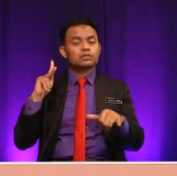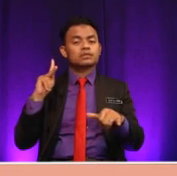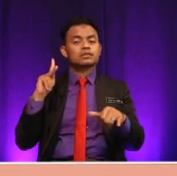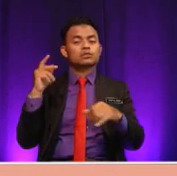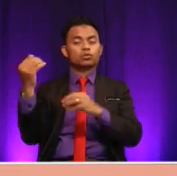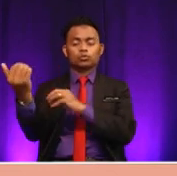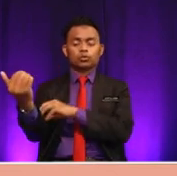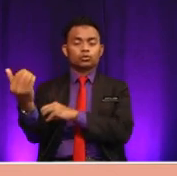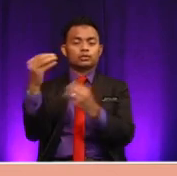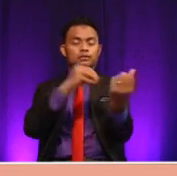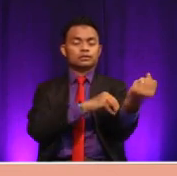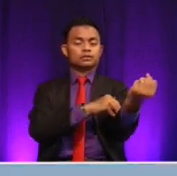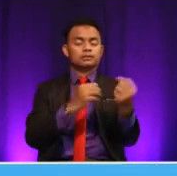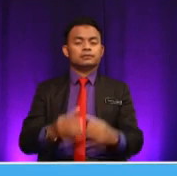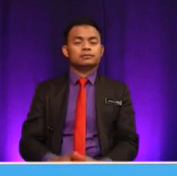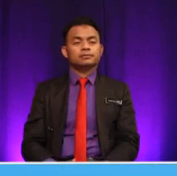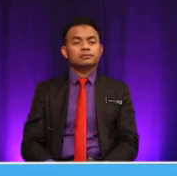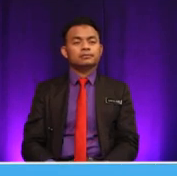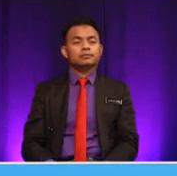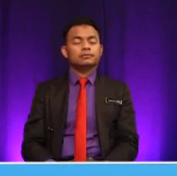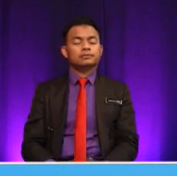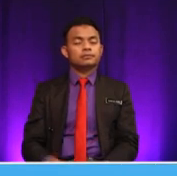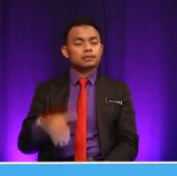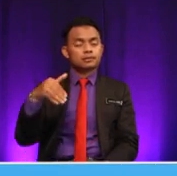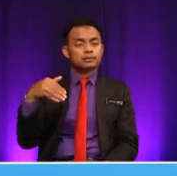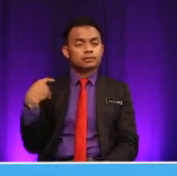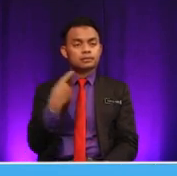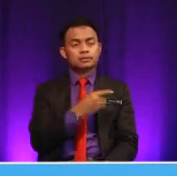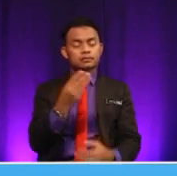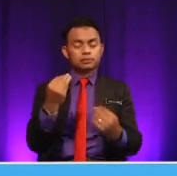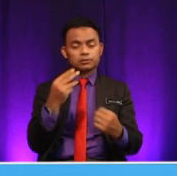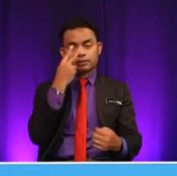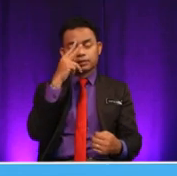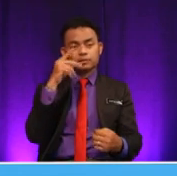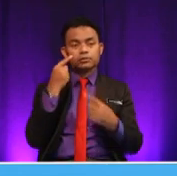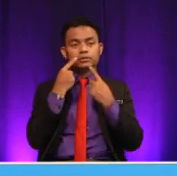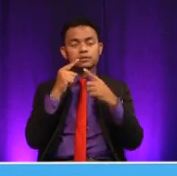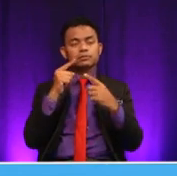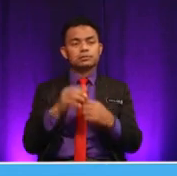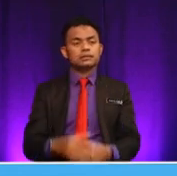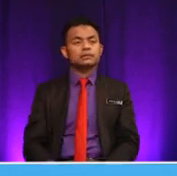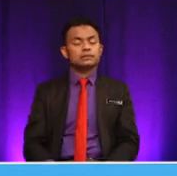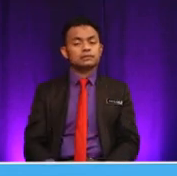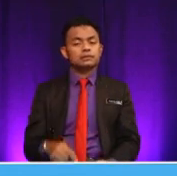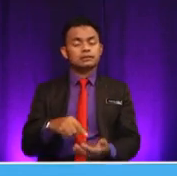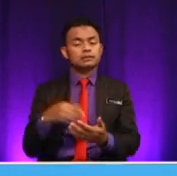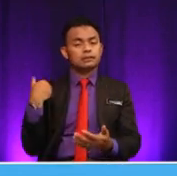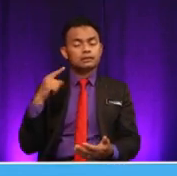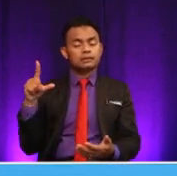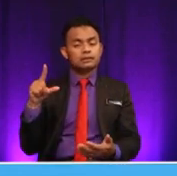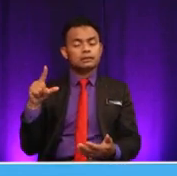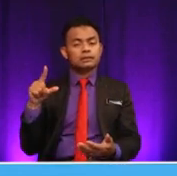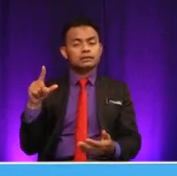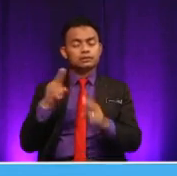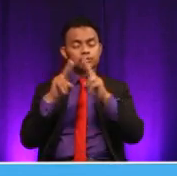lihat sebelum kita keluar jawabannya ini adalah ujian komponen kuasa ini adalah